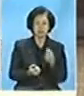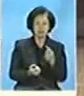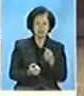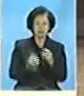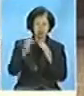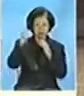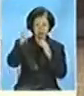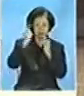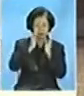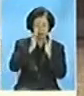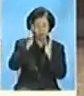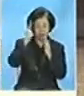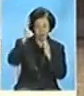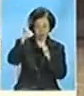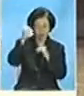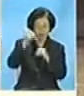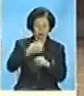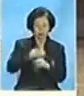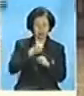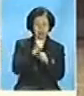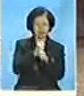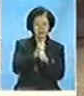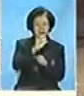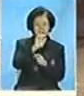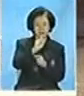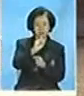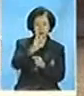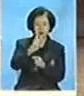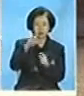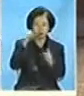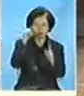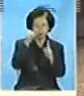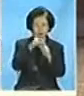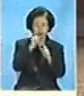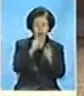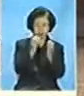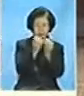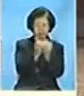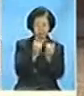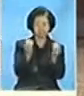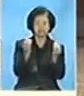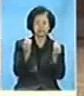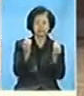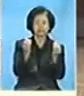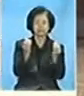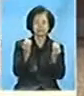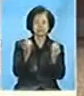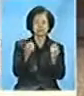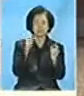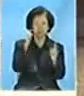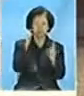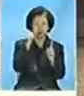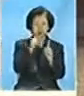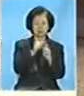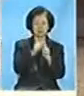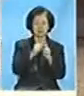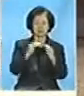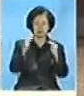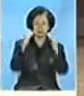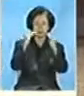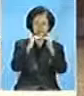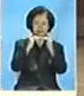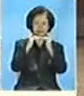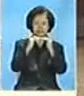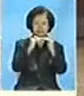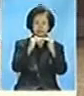วังว่าผมจะทำวุฒิสภาสู่ความเป็นธรรมสู่ความเสมอภา